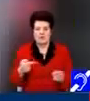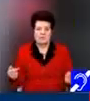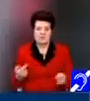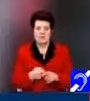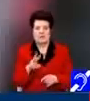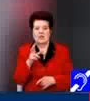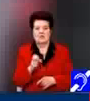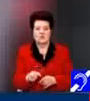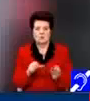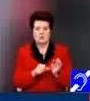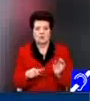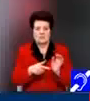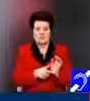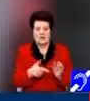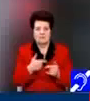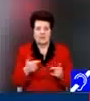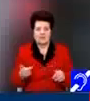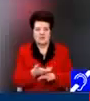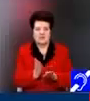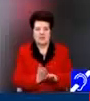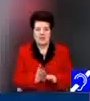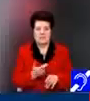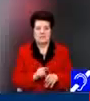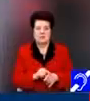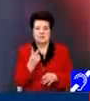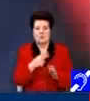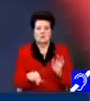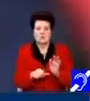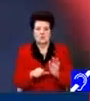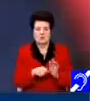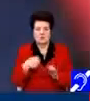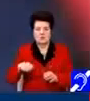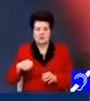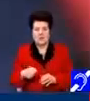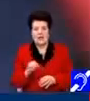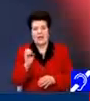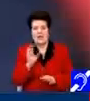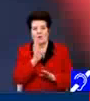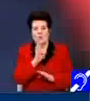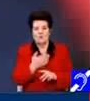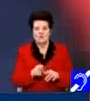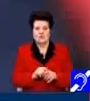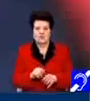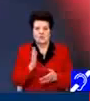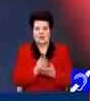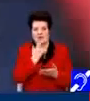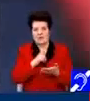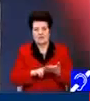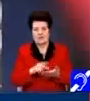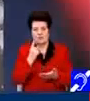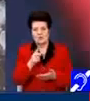vestimentare, 367 de articole de încălțăminte și 27 de genți din piele ecologică. Majoritatea aveau etichetele